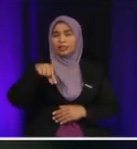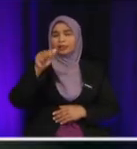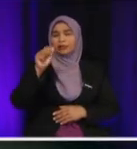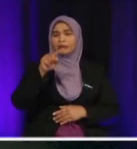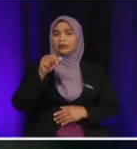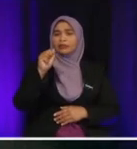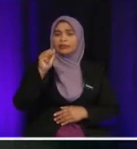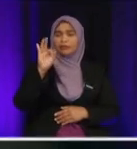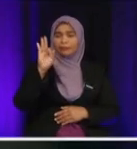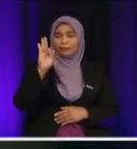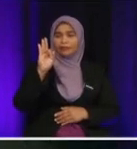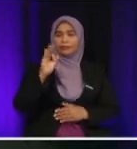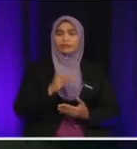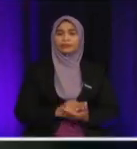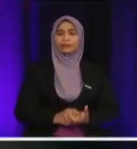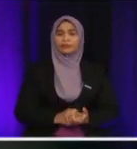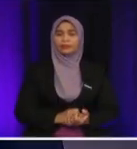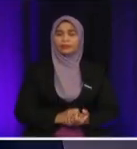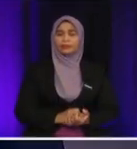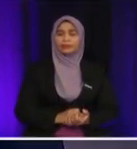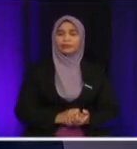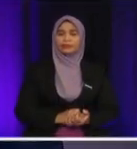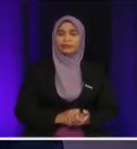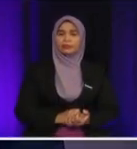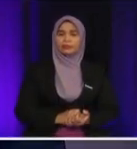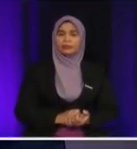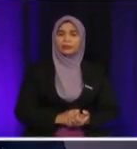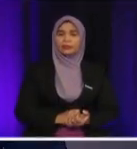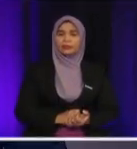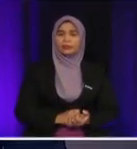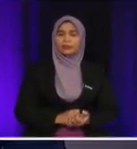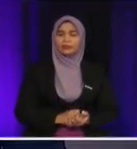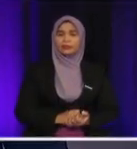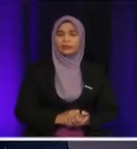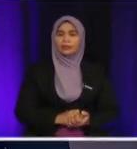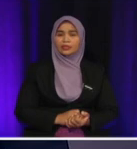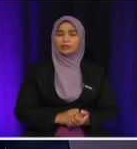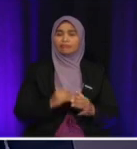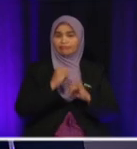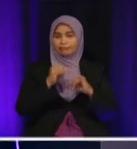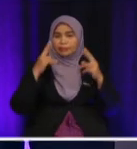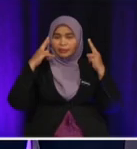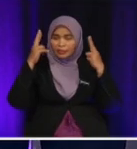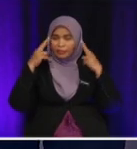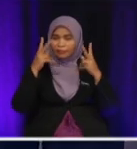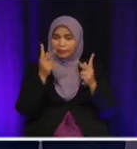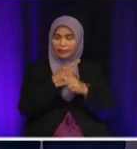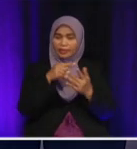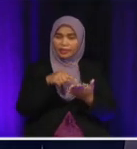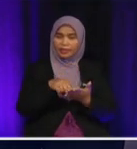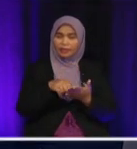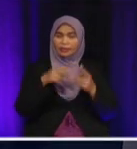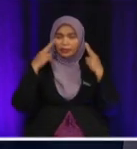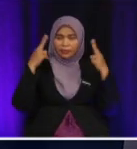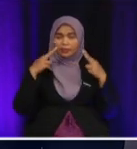Apakah hukuman hudud yang dikenakan bagi kesalahan Qazaf? Okey, jangan risau. Kali ini